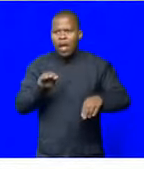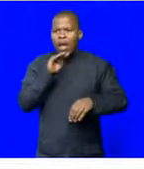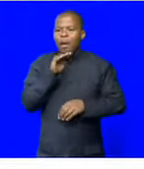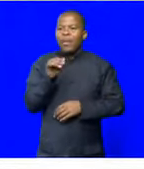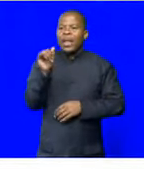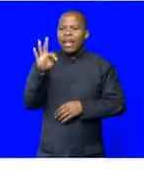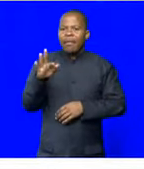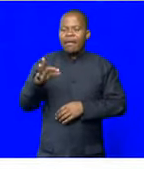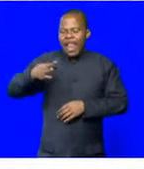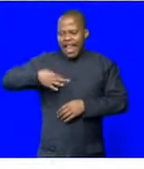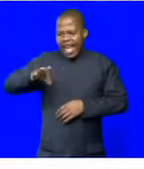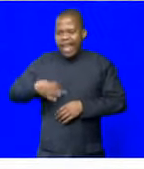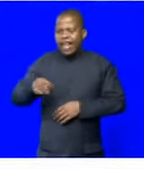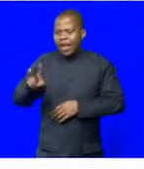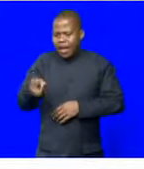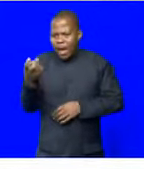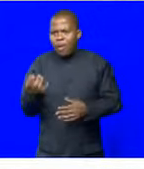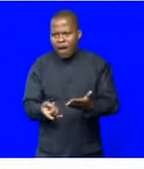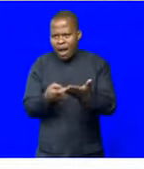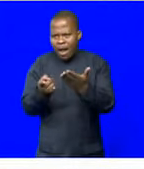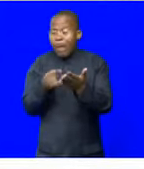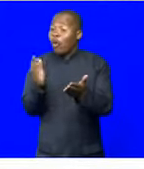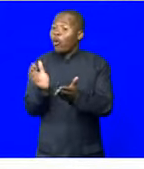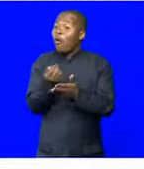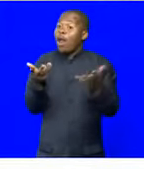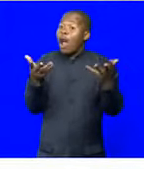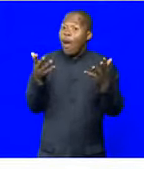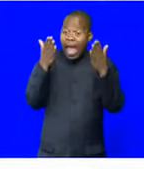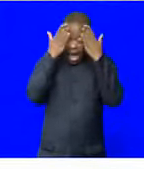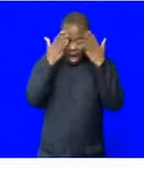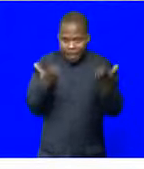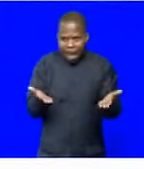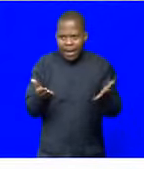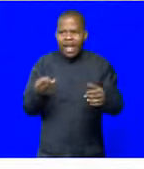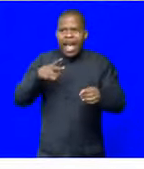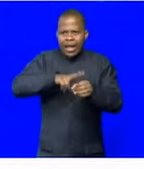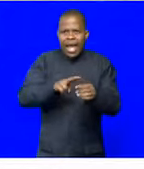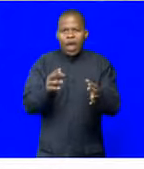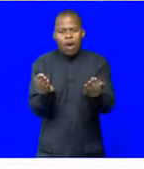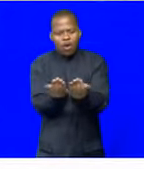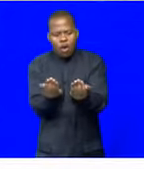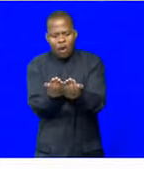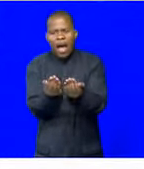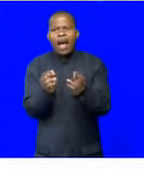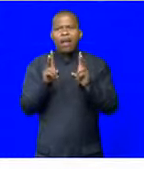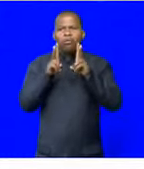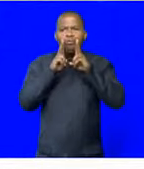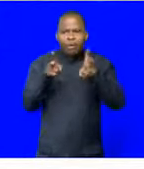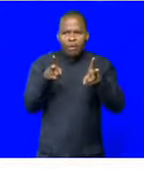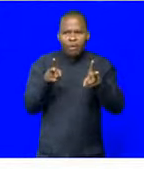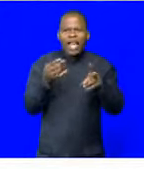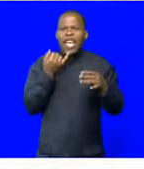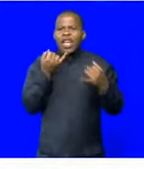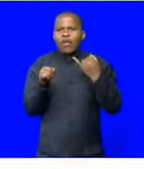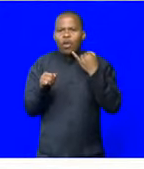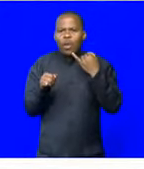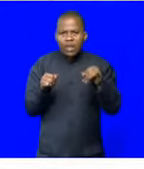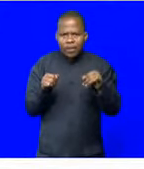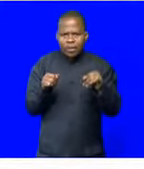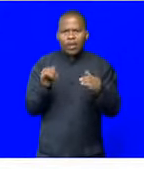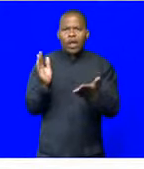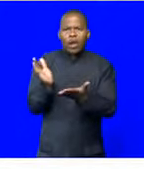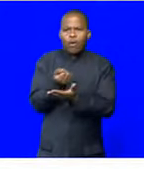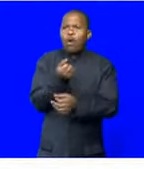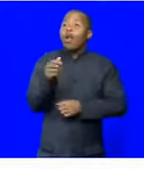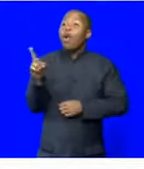nangabe bahlukubetekile. Lethu kwale Steve akashele sibone ukuthi kune gap lenkulu in terms of awareness lekhona around the